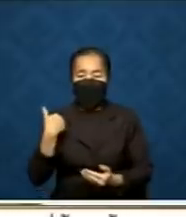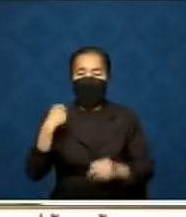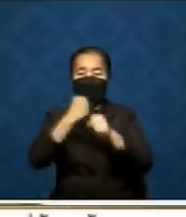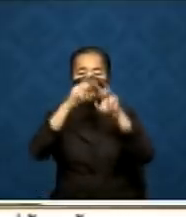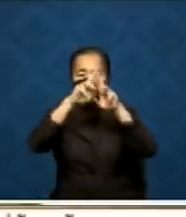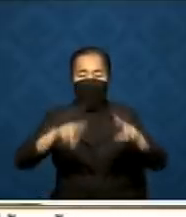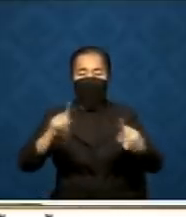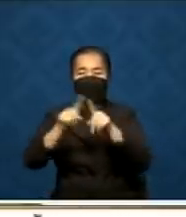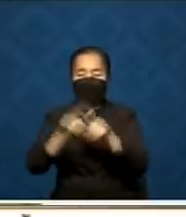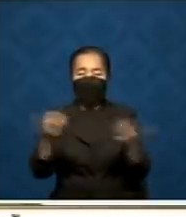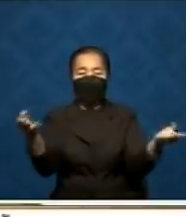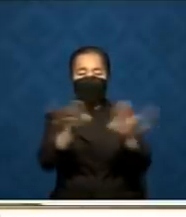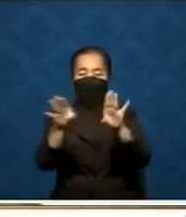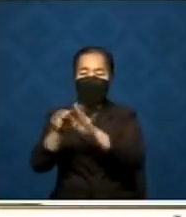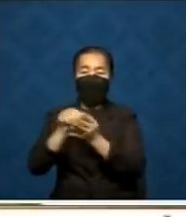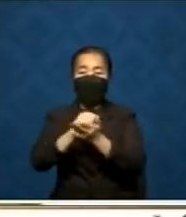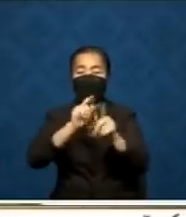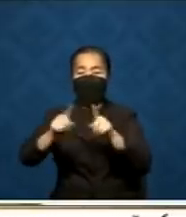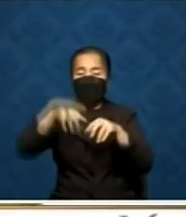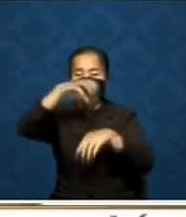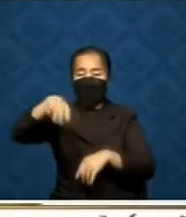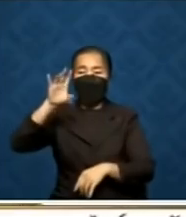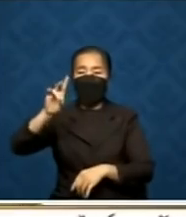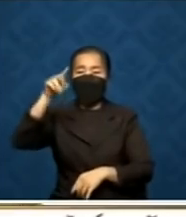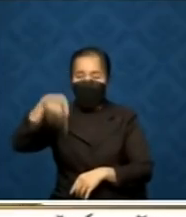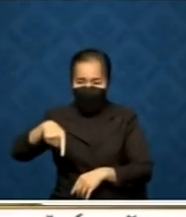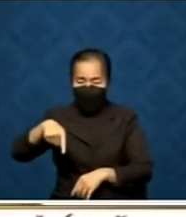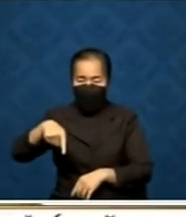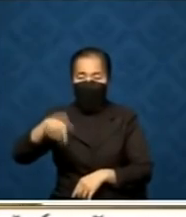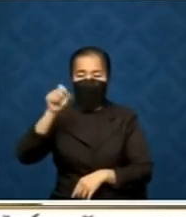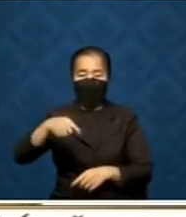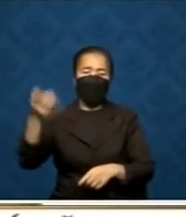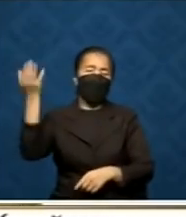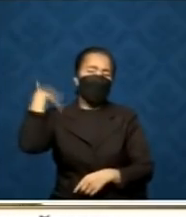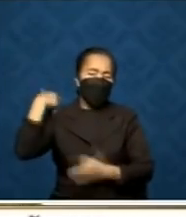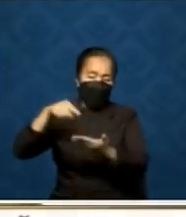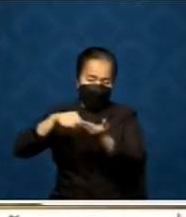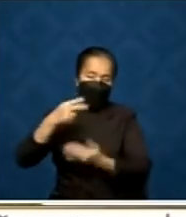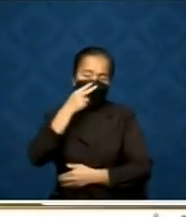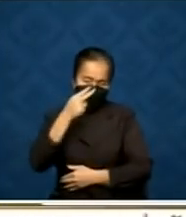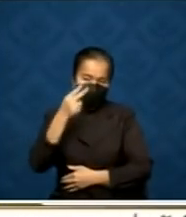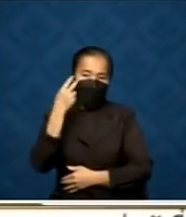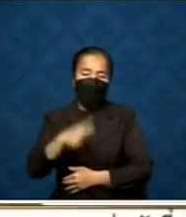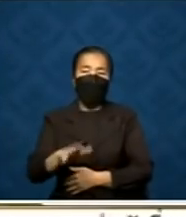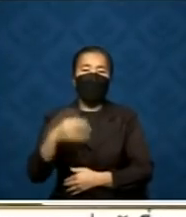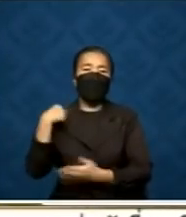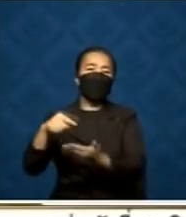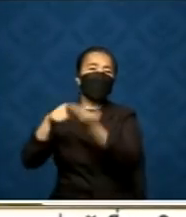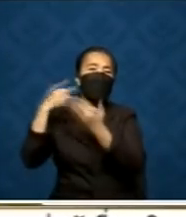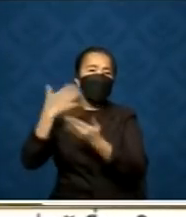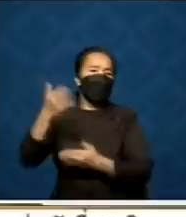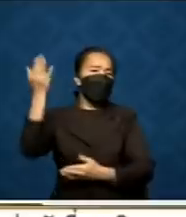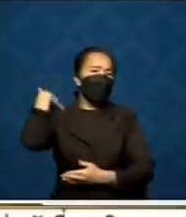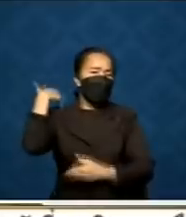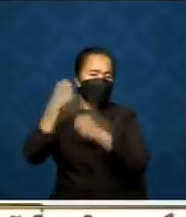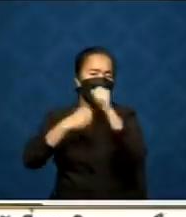7000มันฟังได้แก่ตัวเลขตัวนี้เลยท่านเคยโชว์กับผมเลยเคยDefenseกับผมแล้วคราว